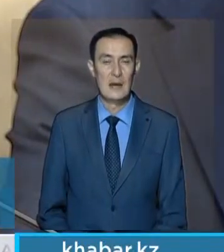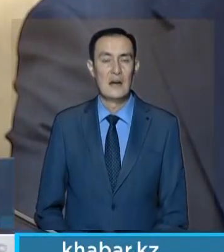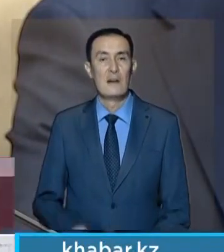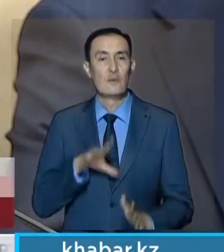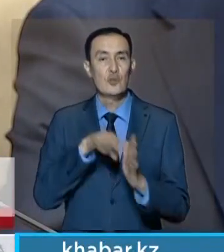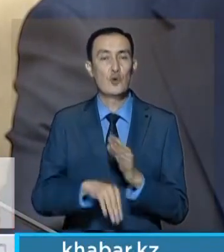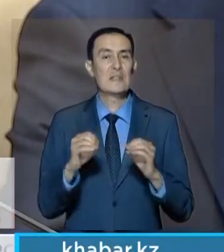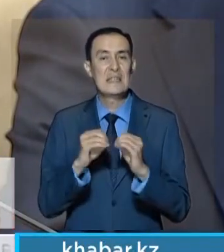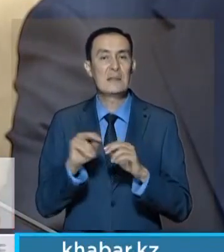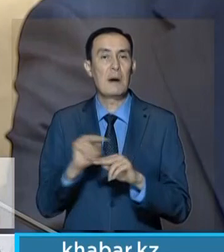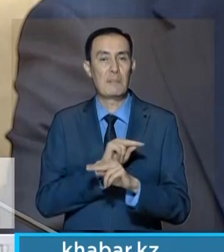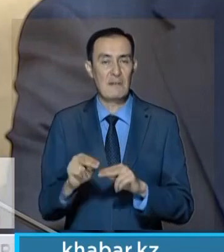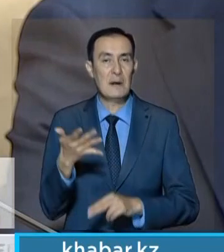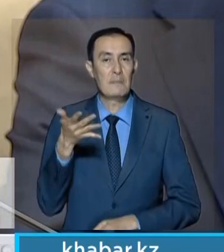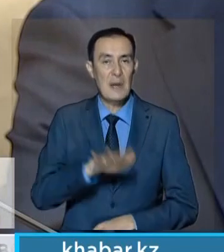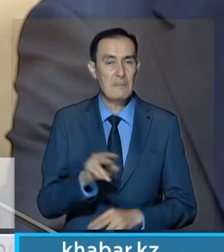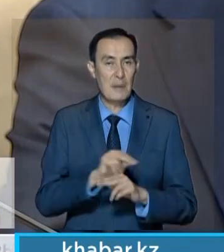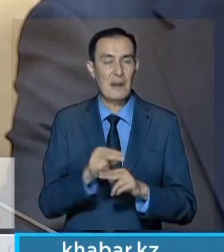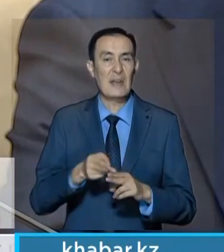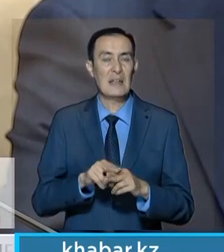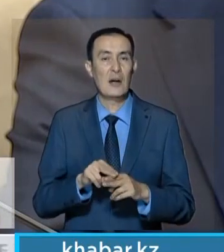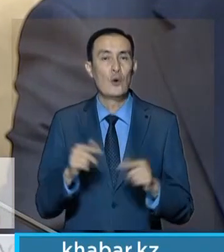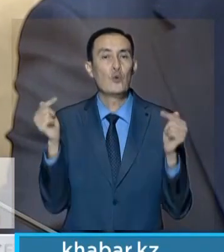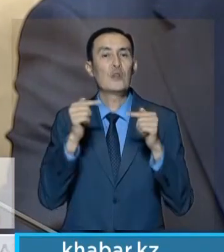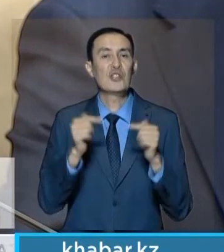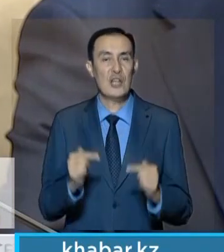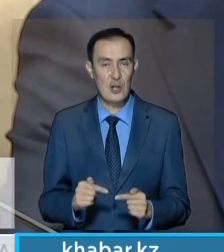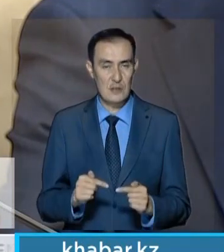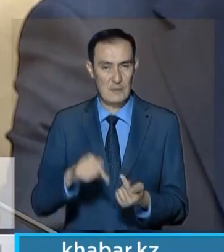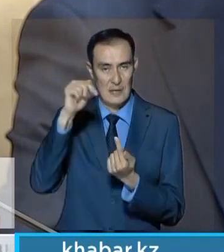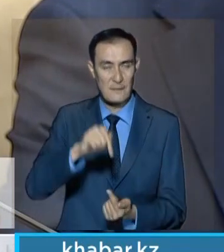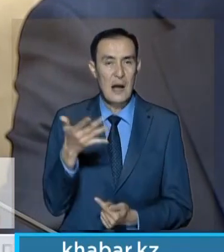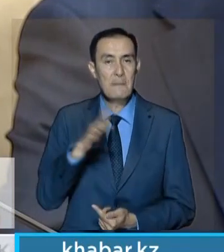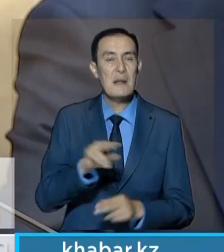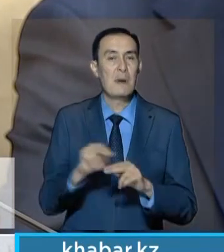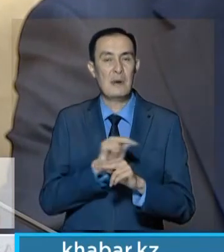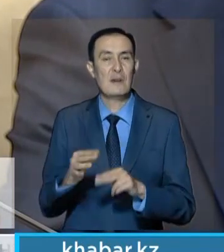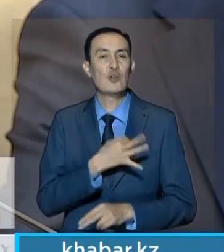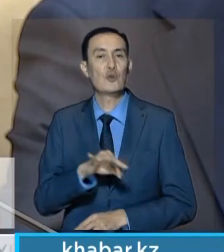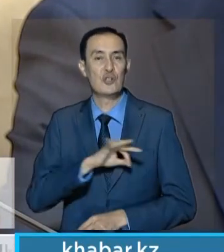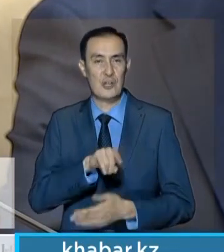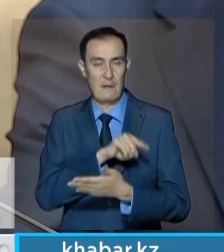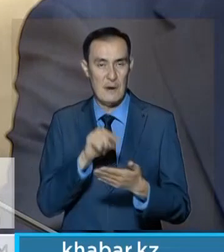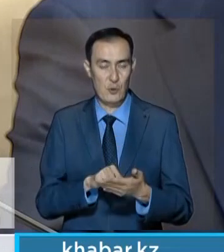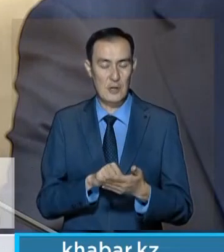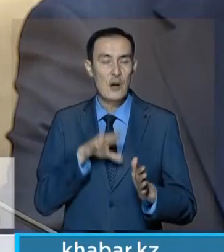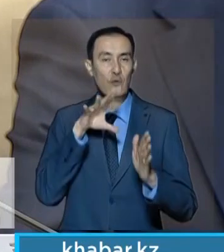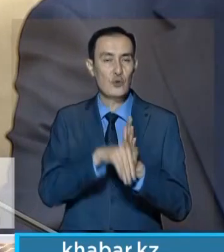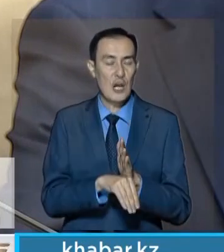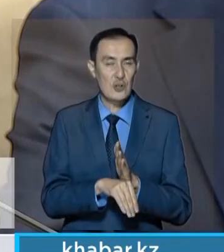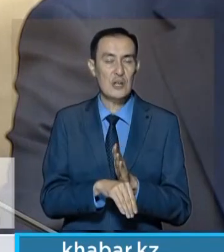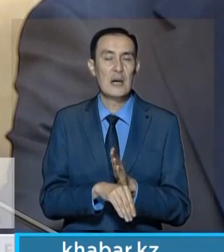Внесено 10 поправок. Из них 5 поправок редакционно-уточняющего характера, 5 поправок юридического характера,